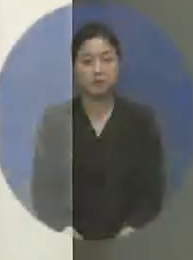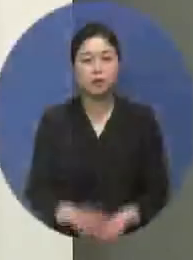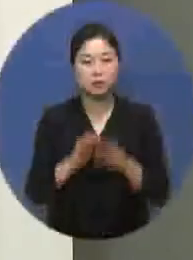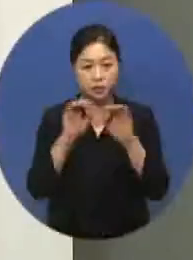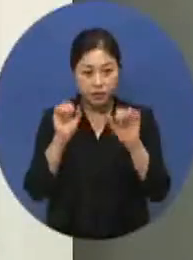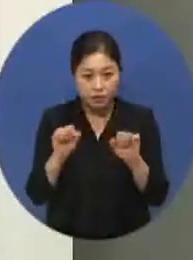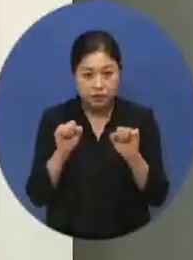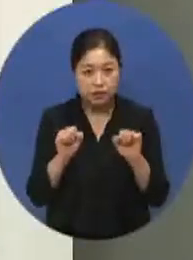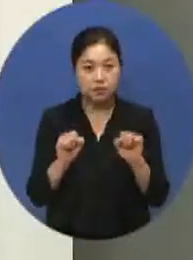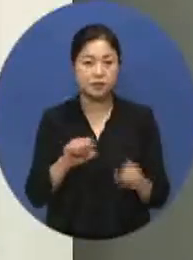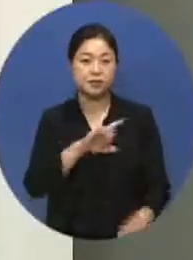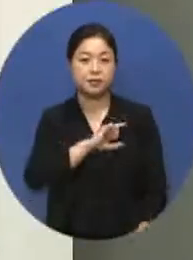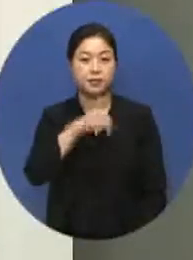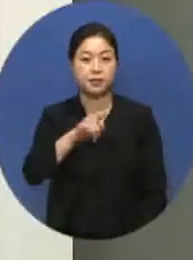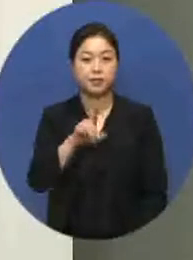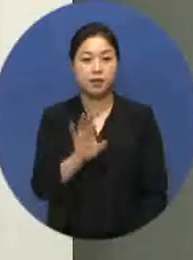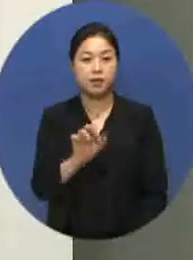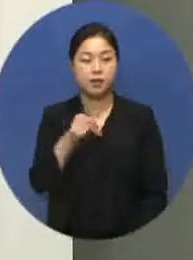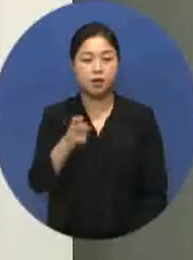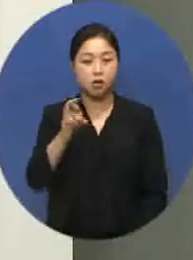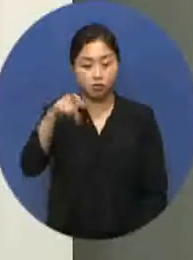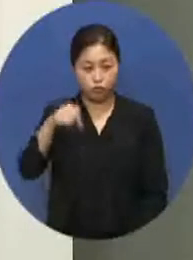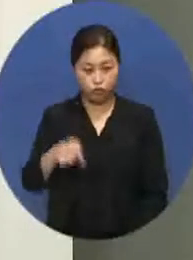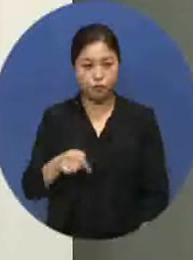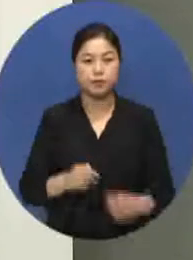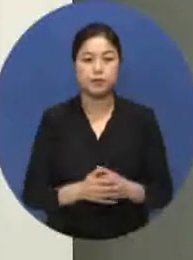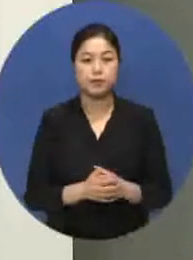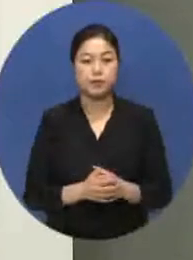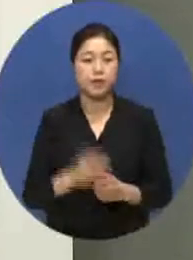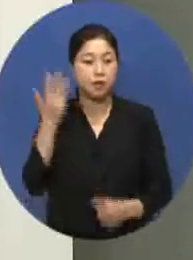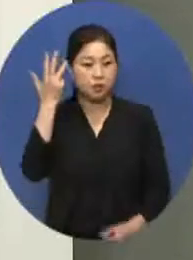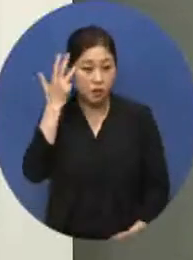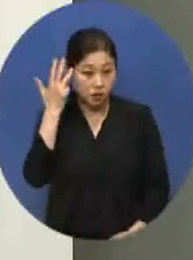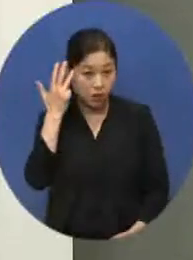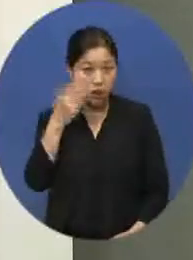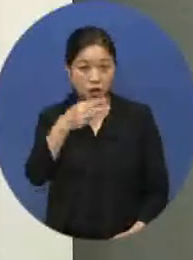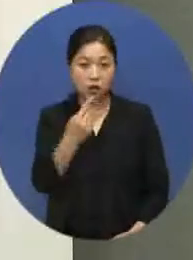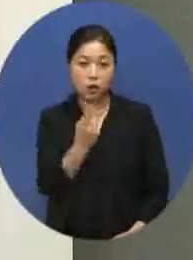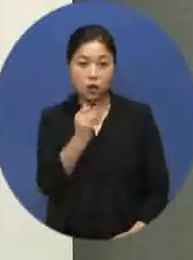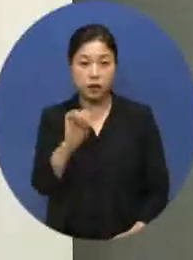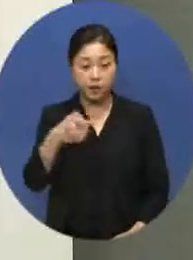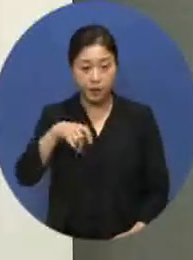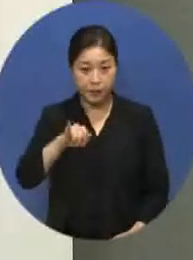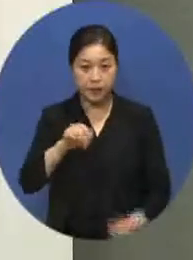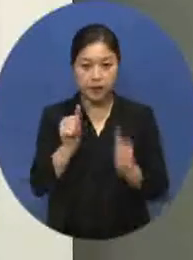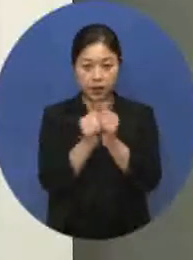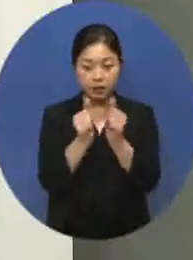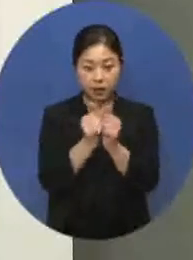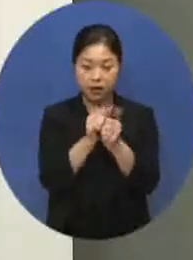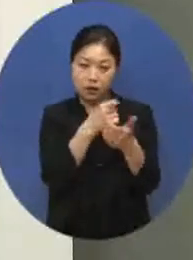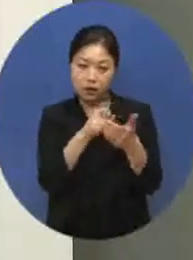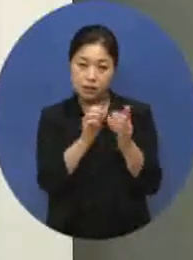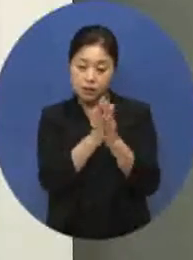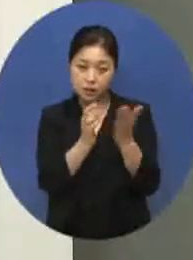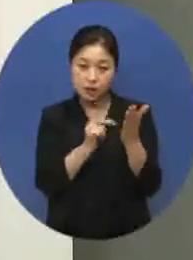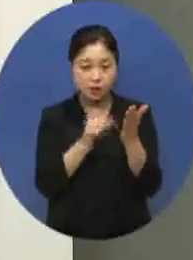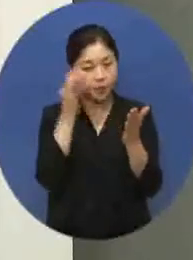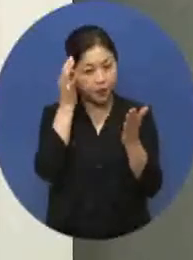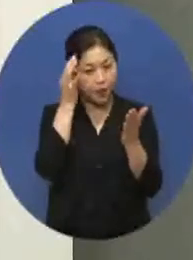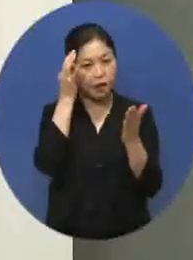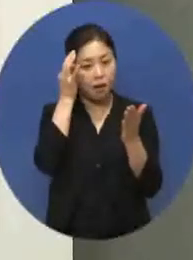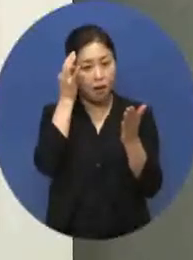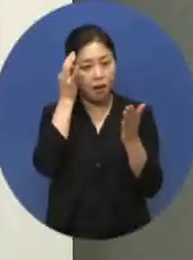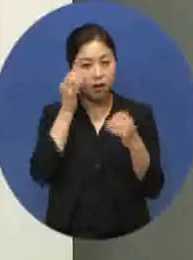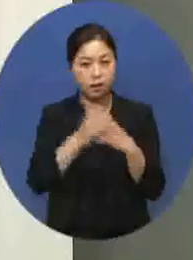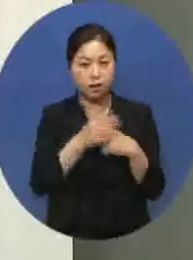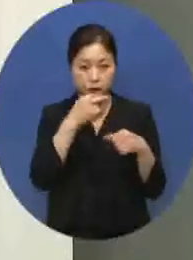안녕하십니까. 정경수입니다. 철학자 토인비가 쓴 책이 생각이 납니다.